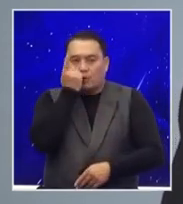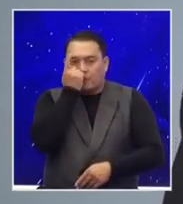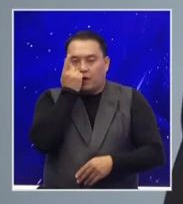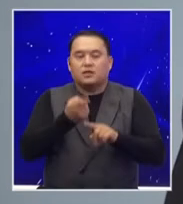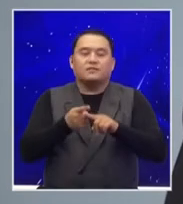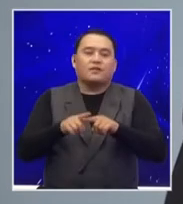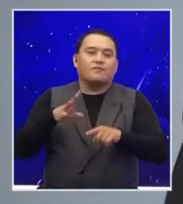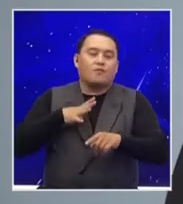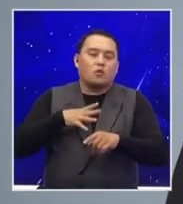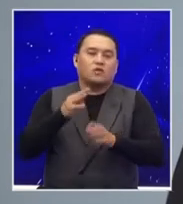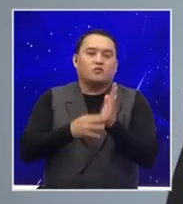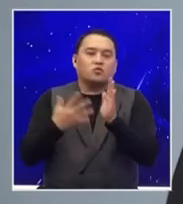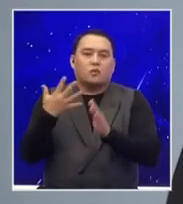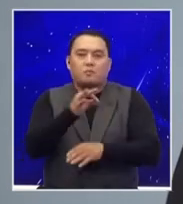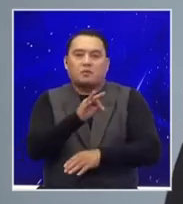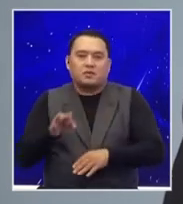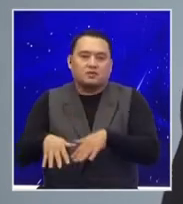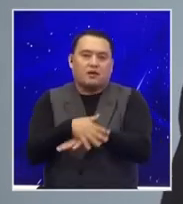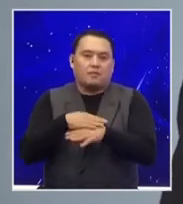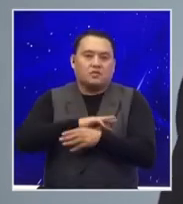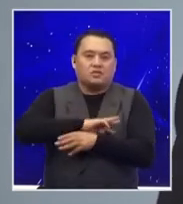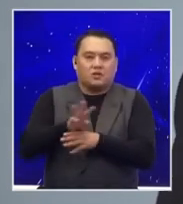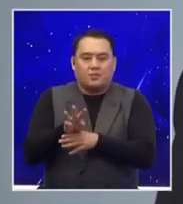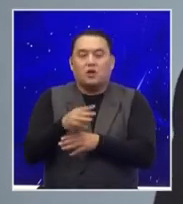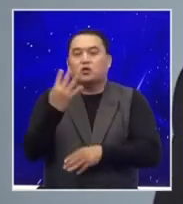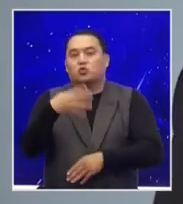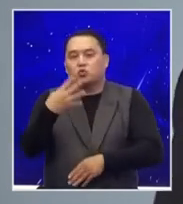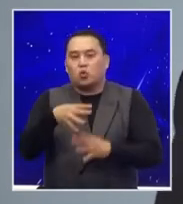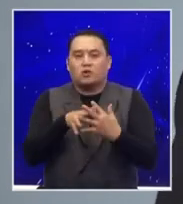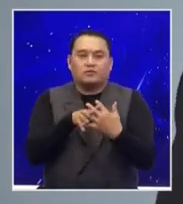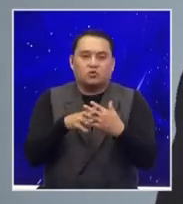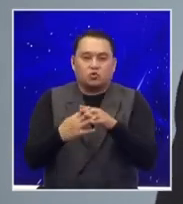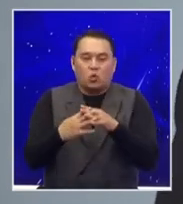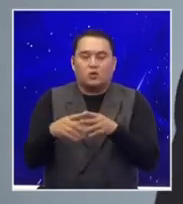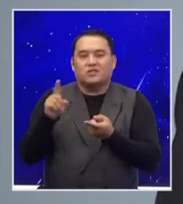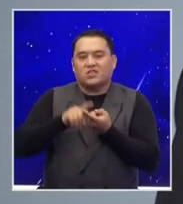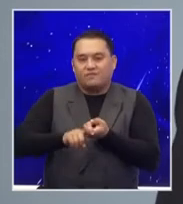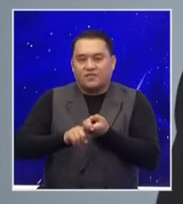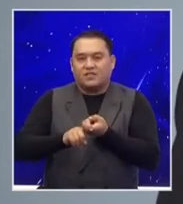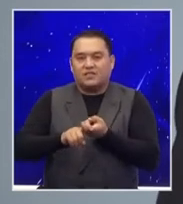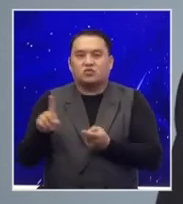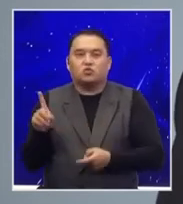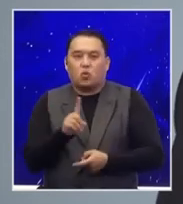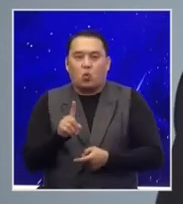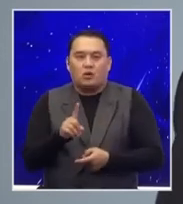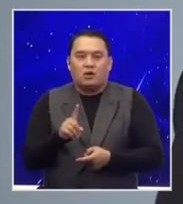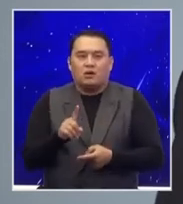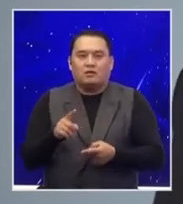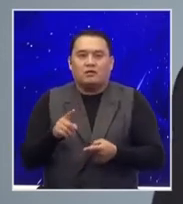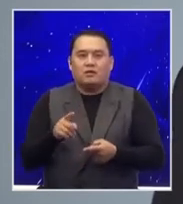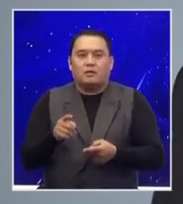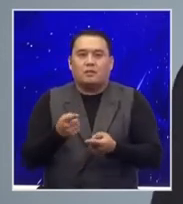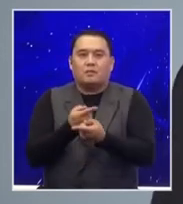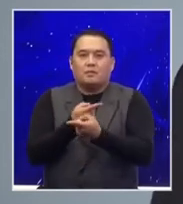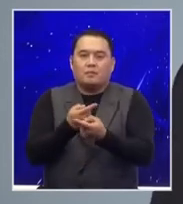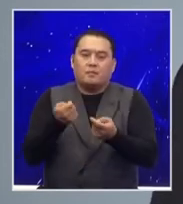охвачено 94,5% населения. 40 сельских населенных пунктов в связи с очень низким количеством